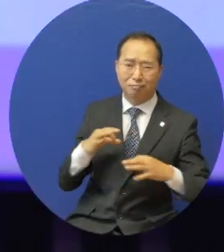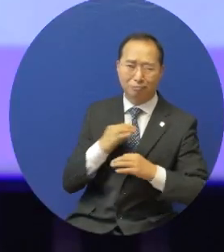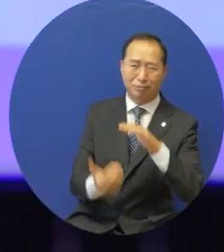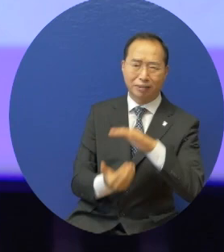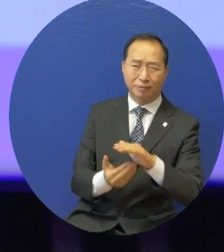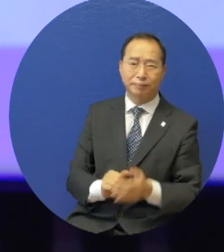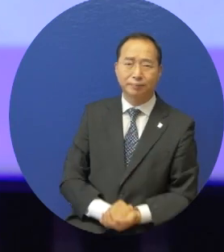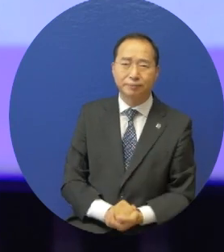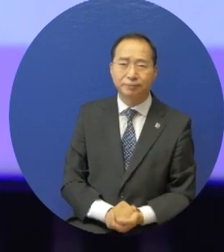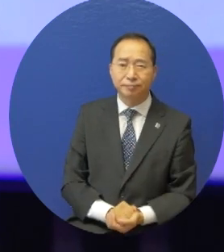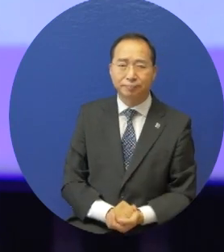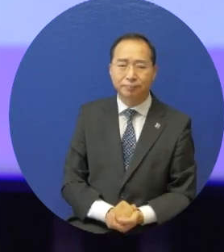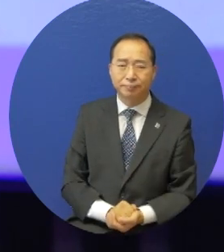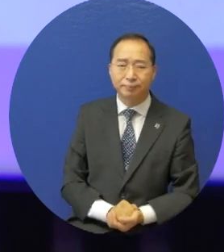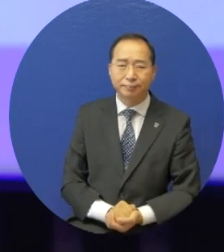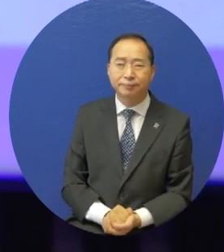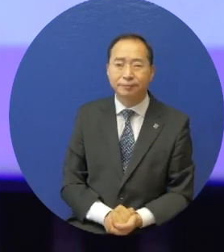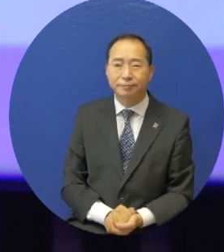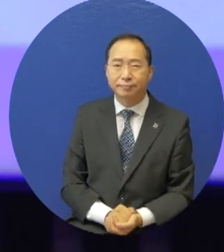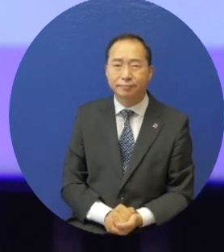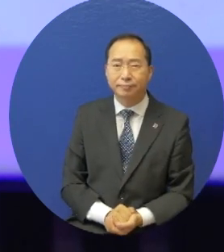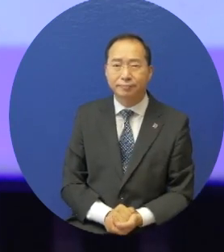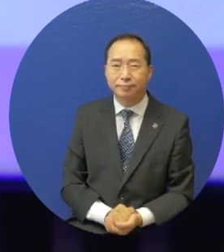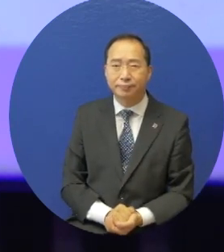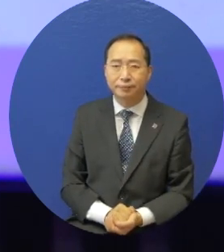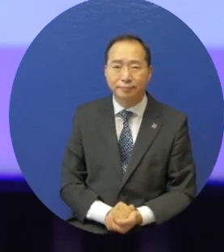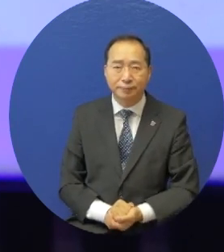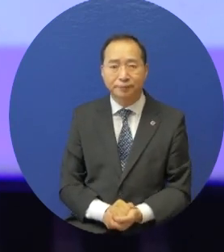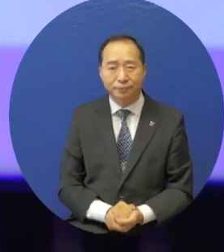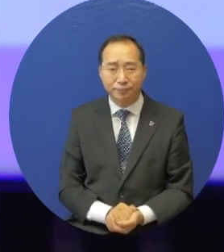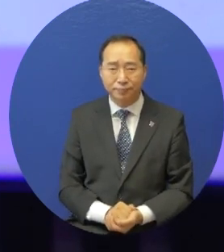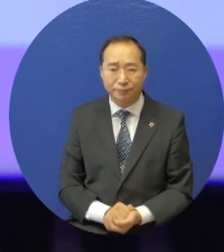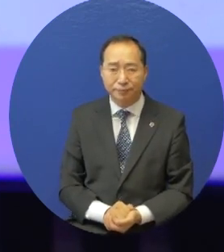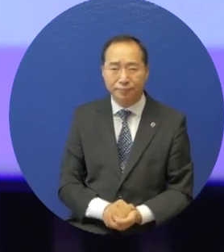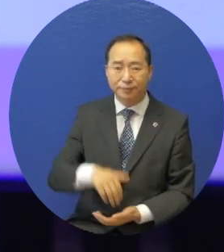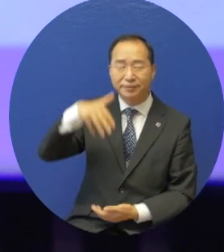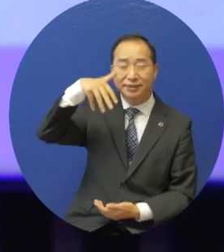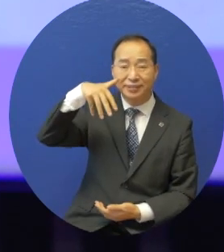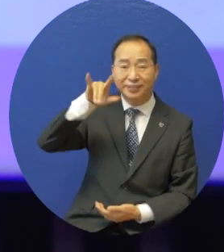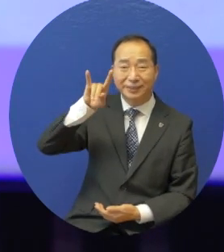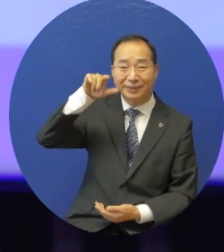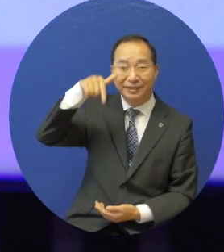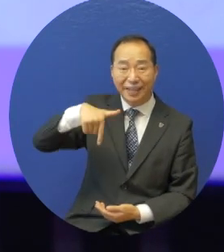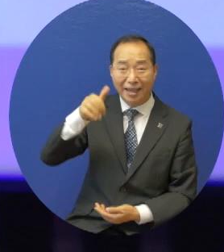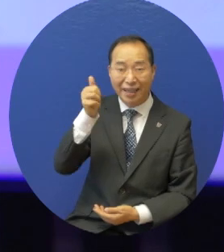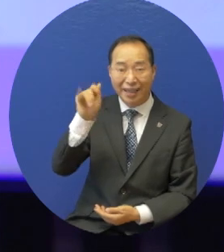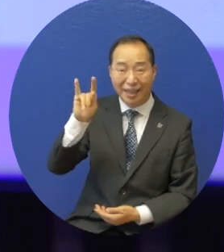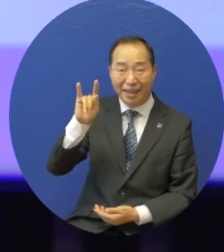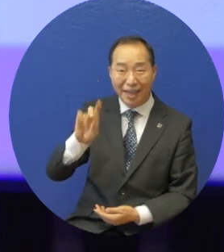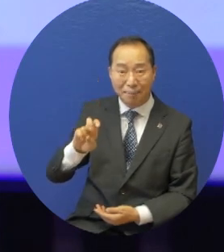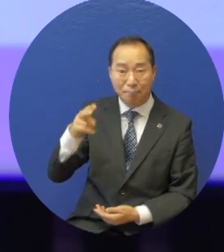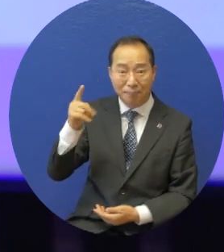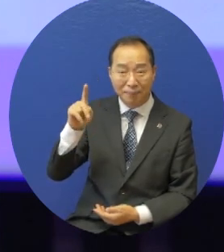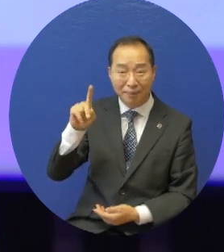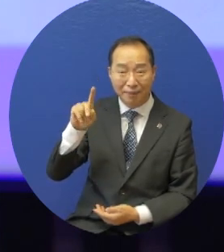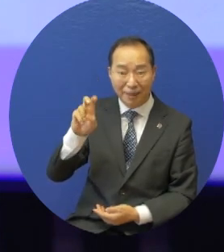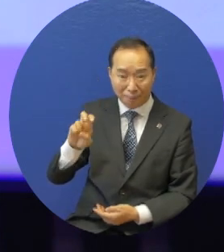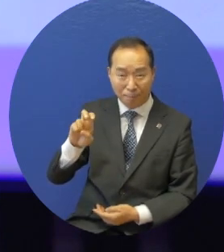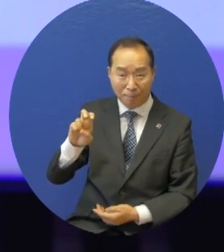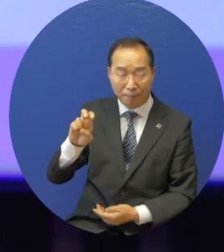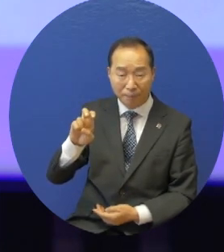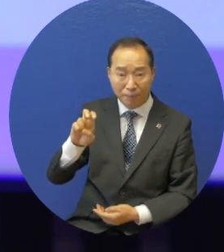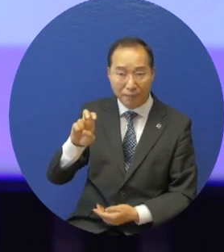한번 들어보세요. 책행담이라는 용어가 있어요. 책, 즉 답지를 모범답안을 작성해서 과거시험으로 가져가는